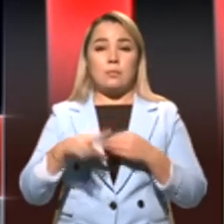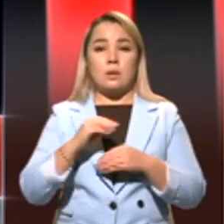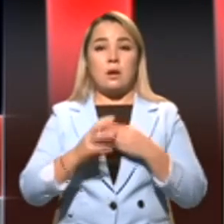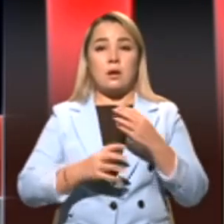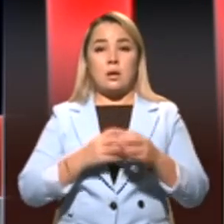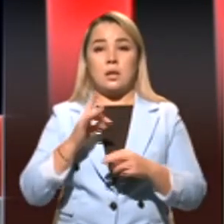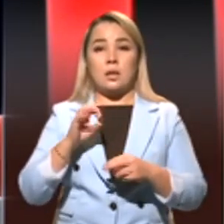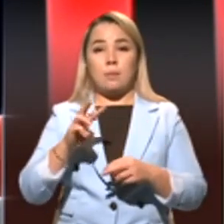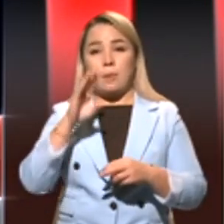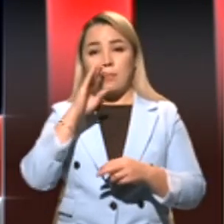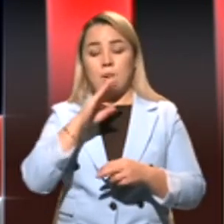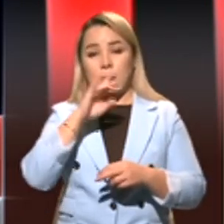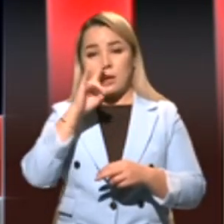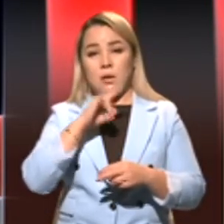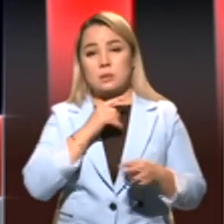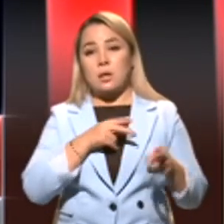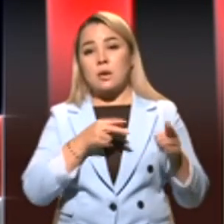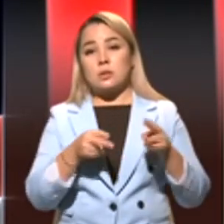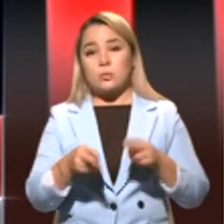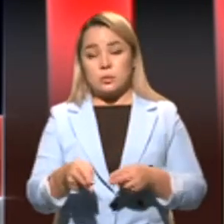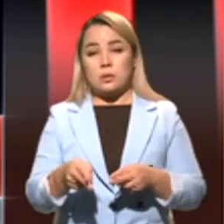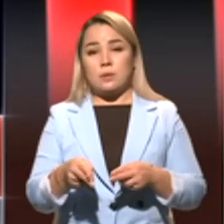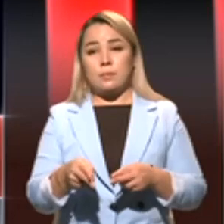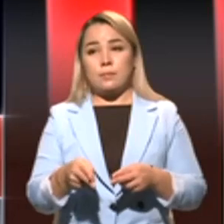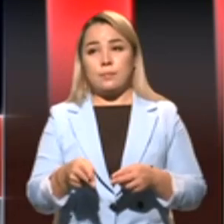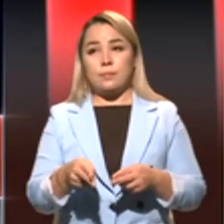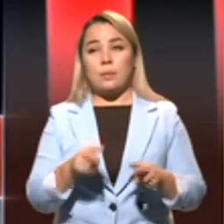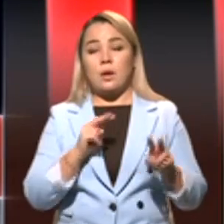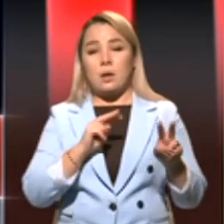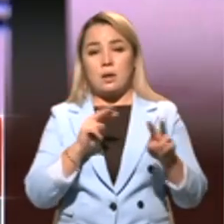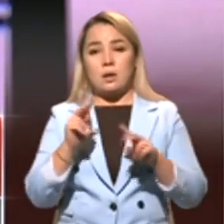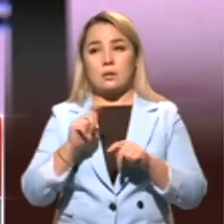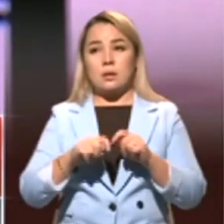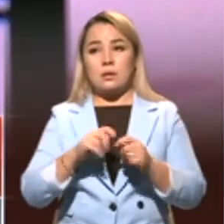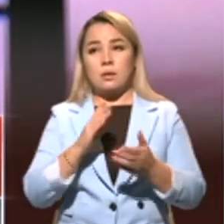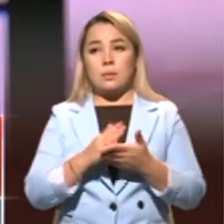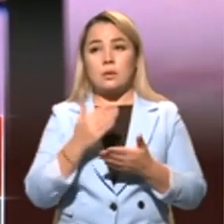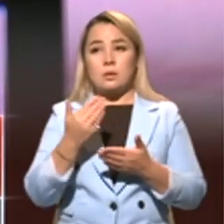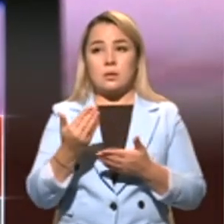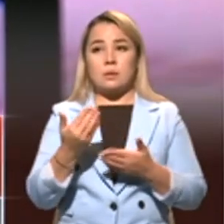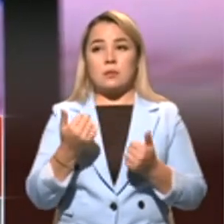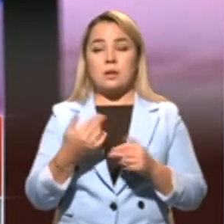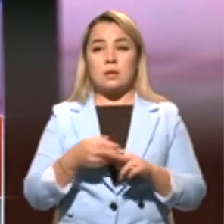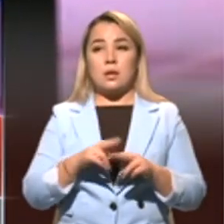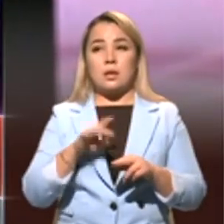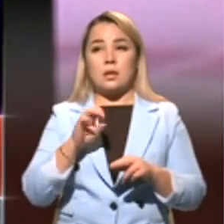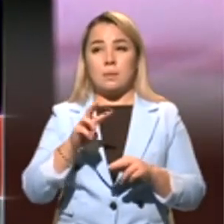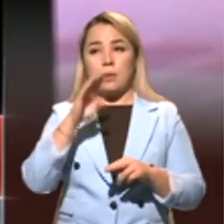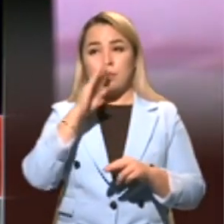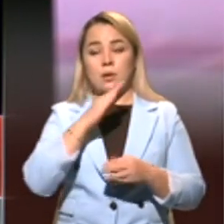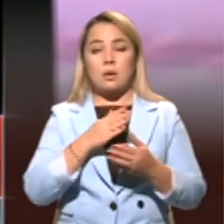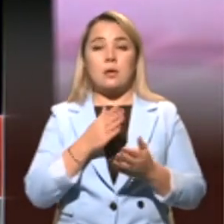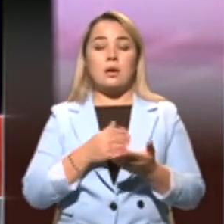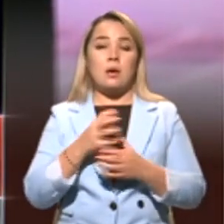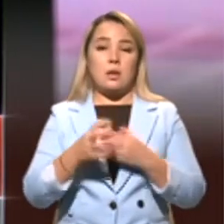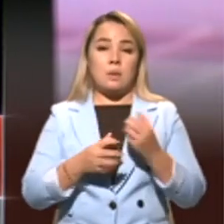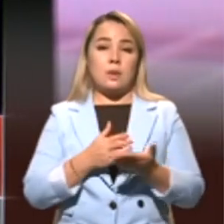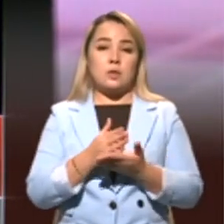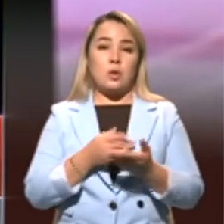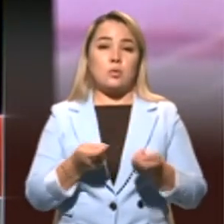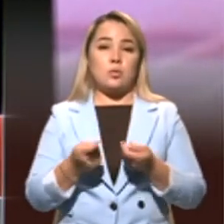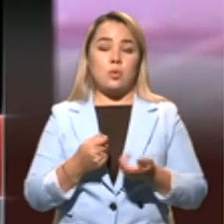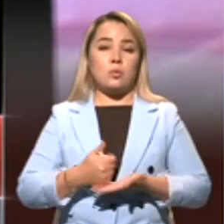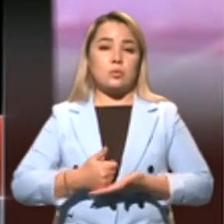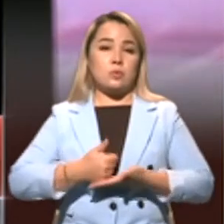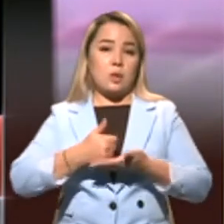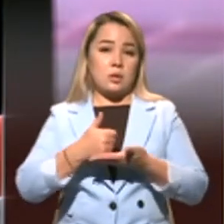әлем Рим папасының Қазақстанға келуін қадағалап отыр. Еуропа ақ деген алғыс, қара деген қарсы. Рим папасының әлемдік саясаттағы рөлі өте